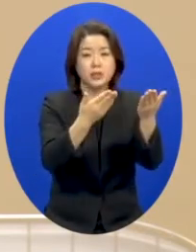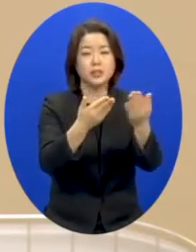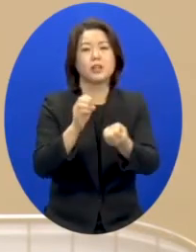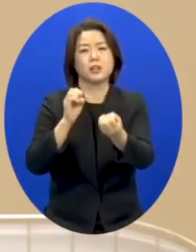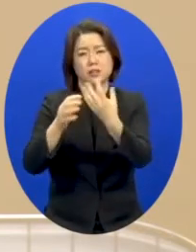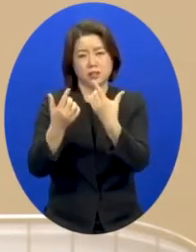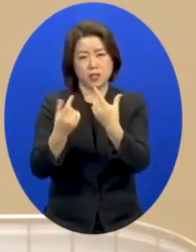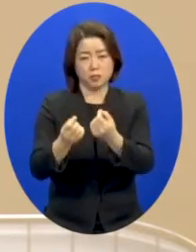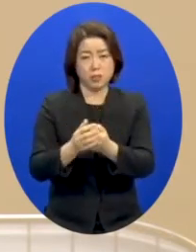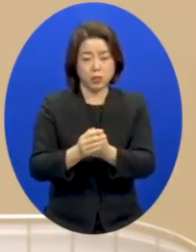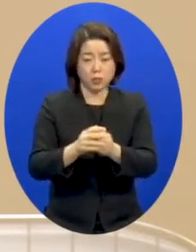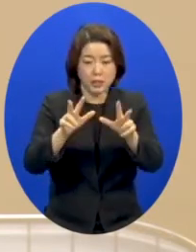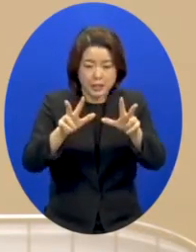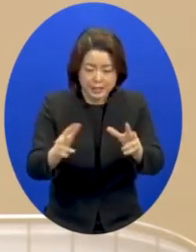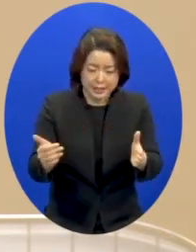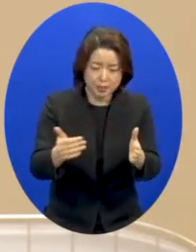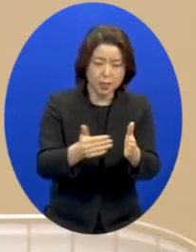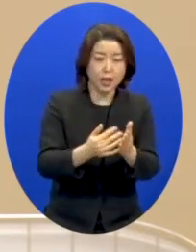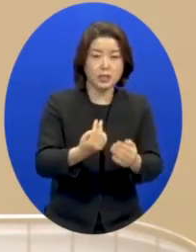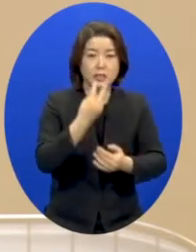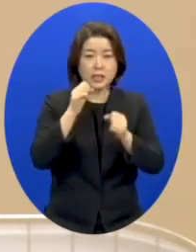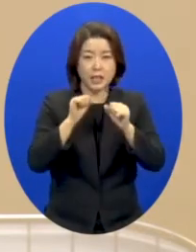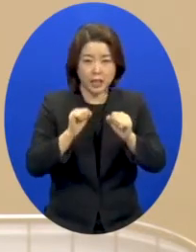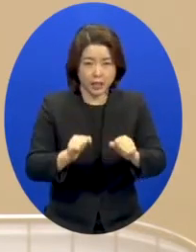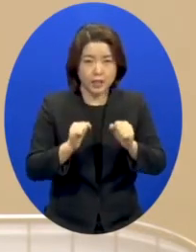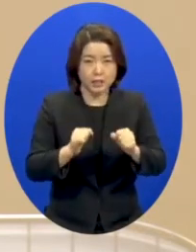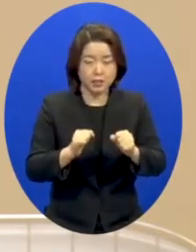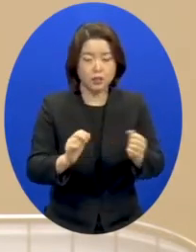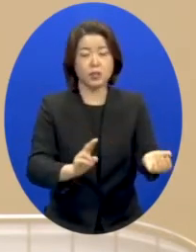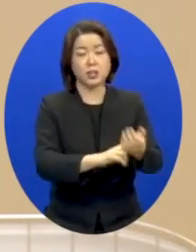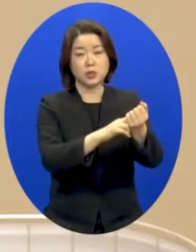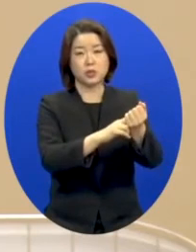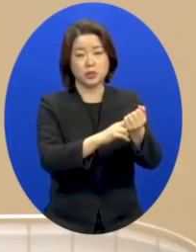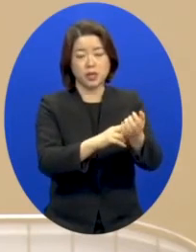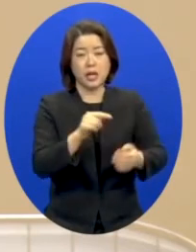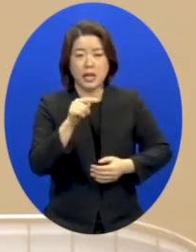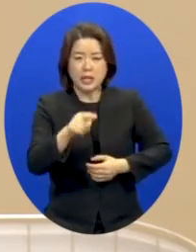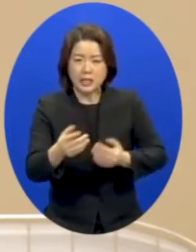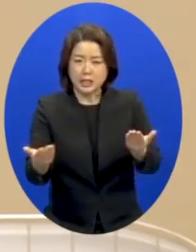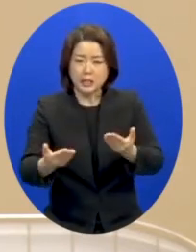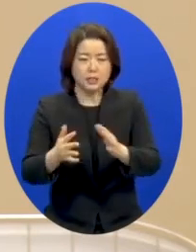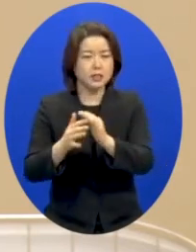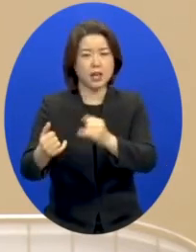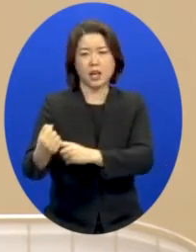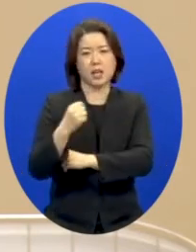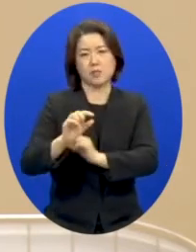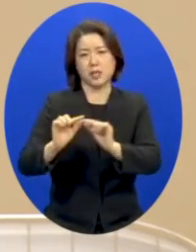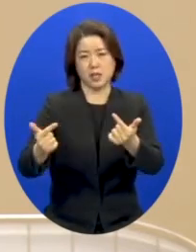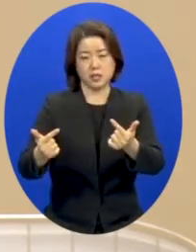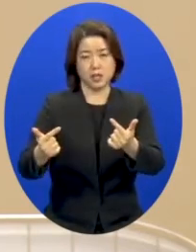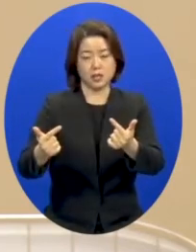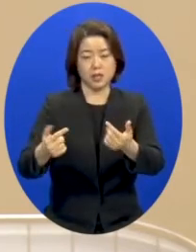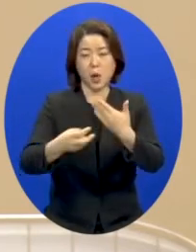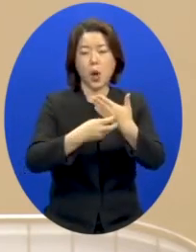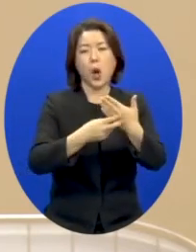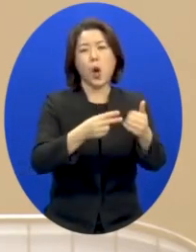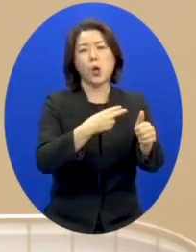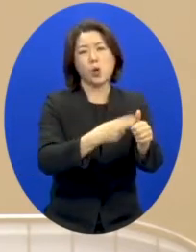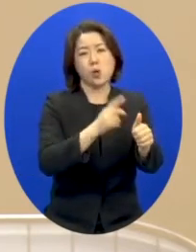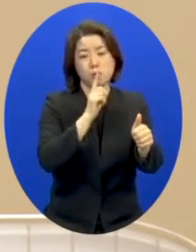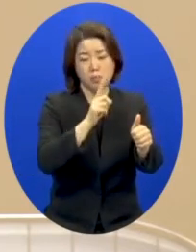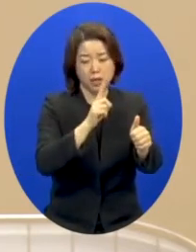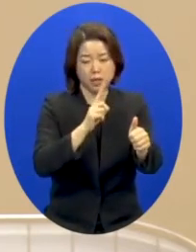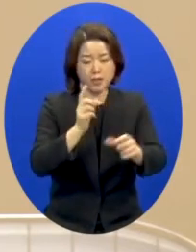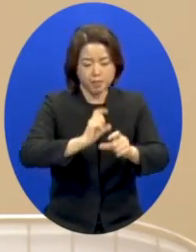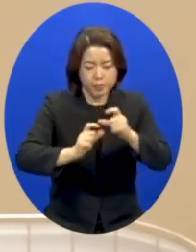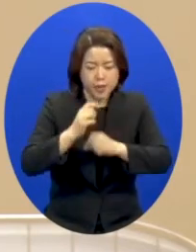것도 기적이라고 이 일들은 사람이 하는 게 아니라는 담당 교수님의 말이 더욱 하나님의 은혜를 알게